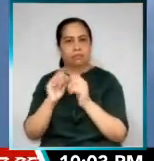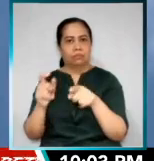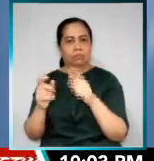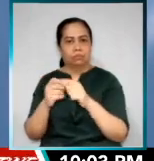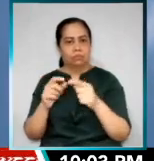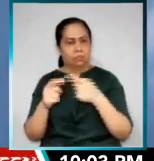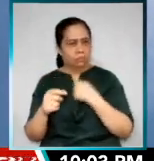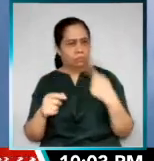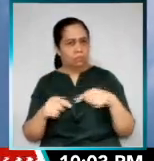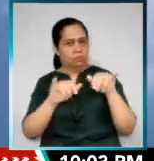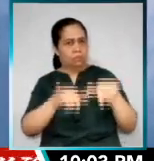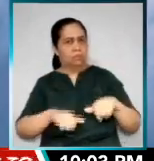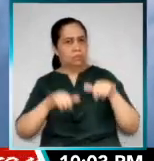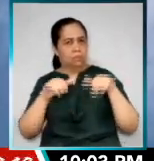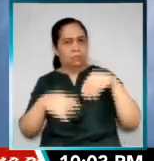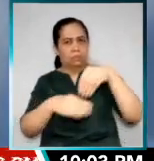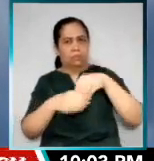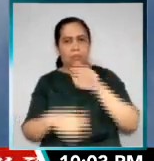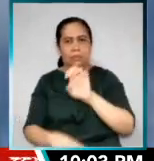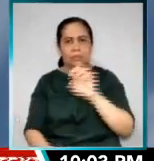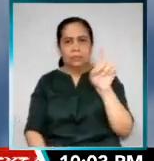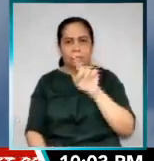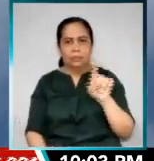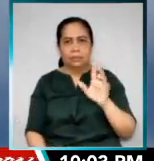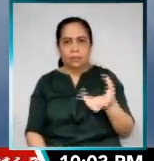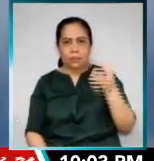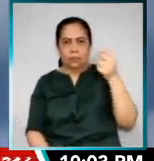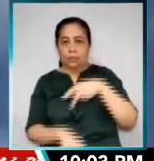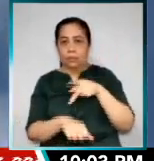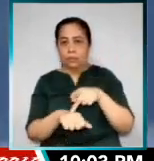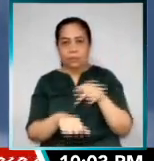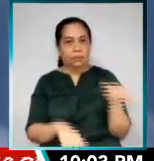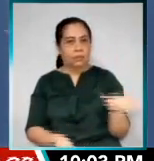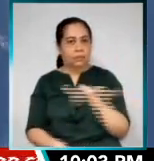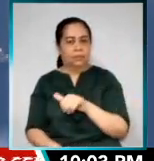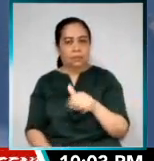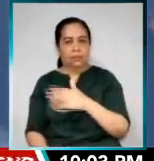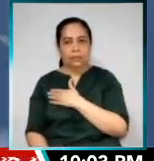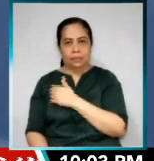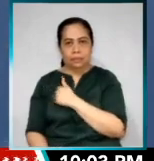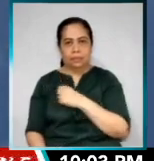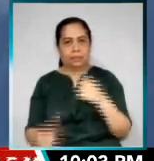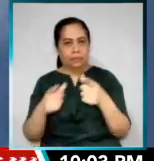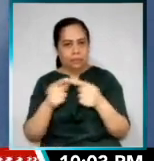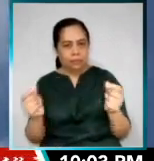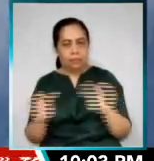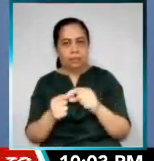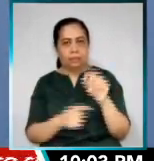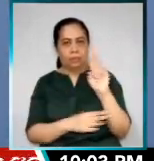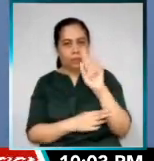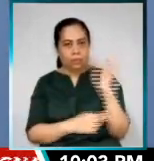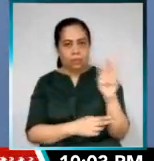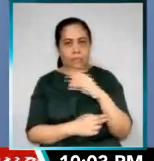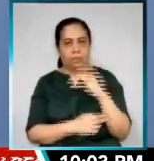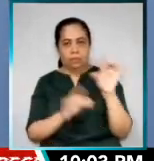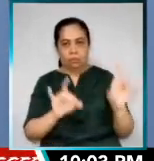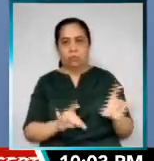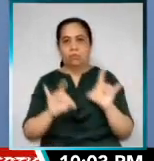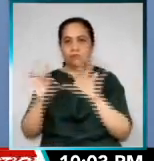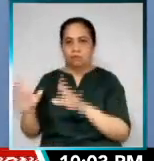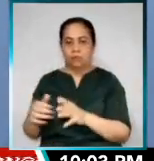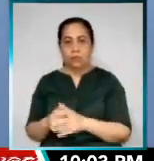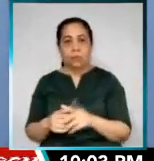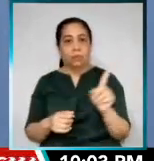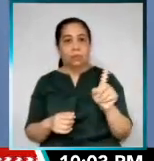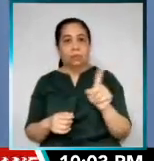na nasa loob ng EEZ ng Pilipinas. Ganun din ang Canada, Japan, United Kingdom at Australia. Ang hindi pag-alis